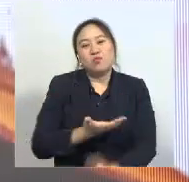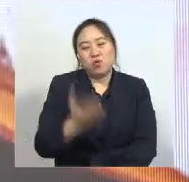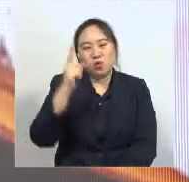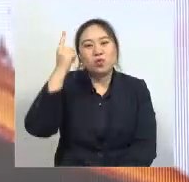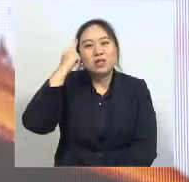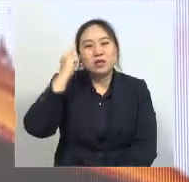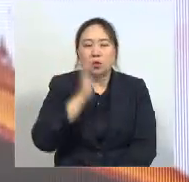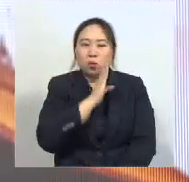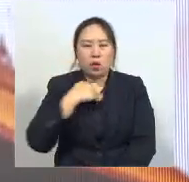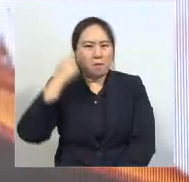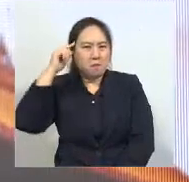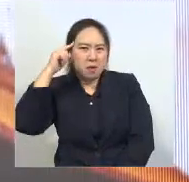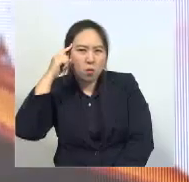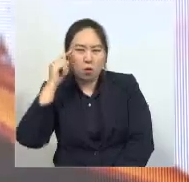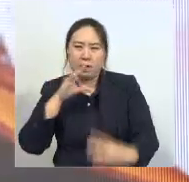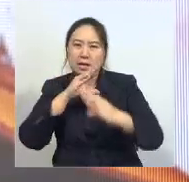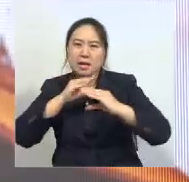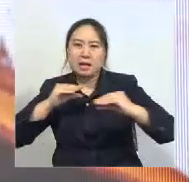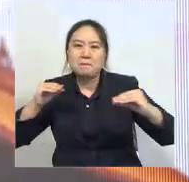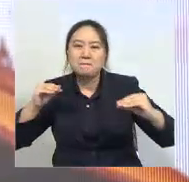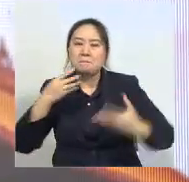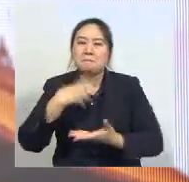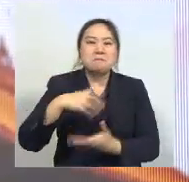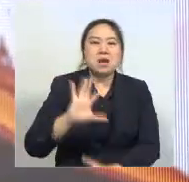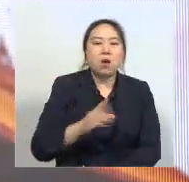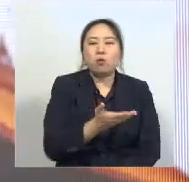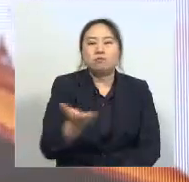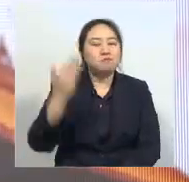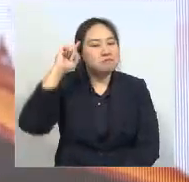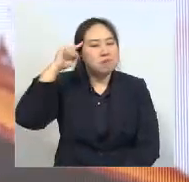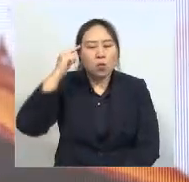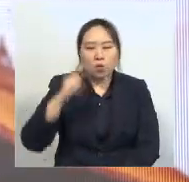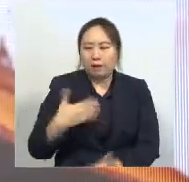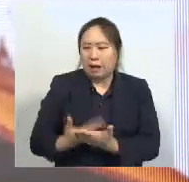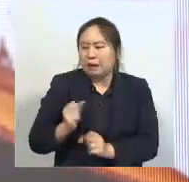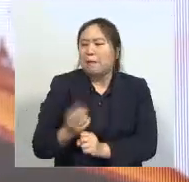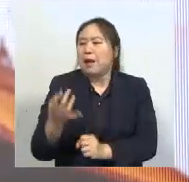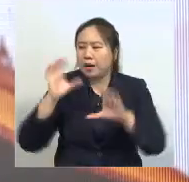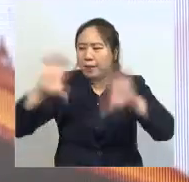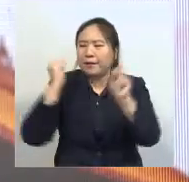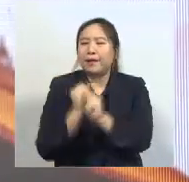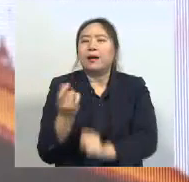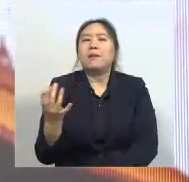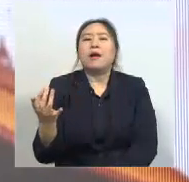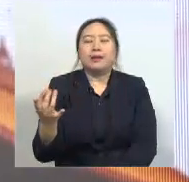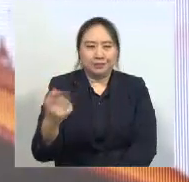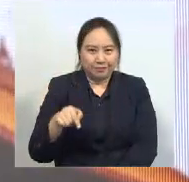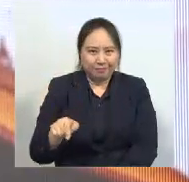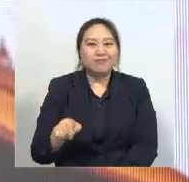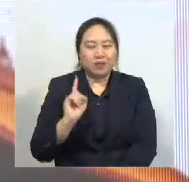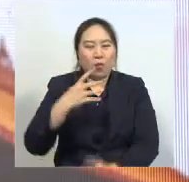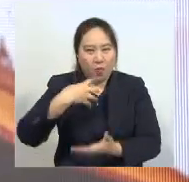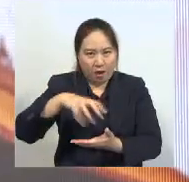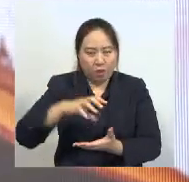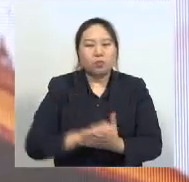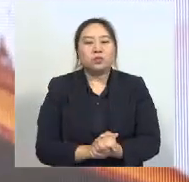ถ้าเราไม่รู้เราไม่พูดกันท่านก็ไม่ทราบท่านก็จะมองว่ารัฐบาลเงินไปทำอะไรหมดแล้วก็ไปถึงเรื่องการทุจริตการแบ่งเยอะแยะเ